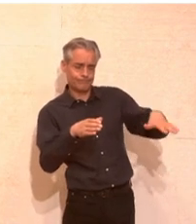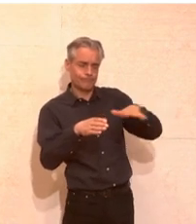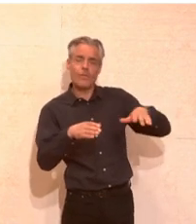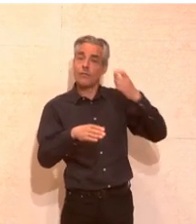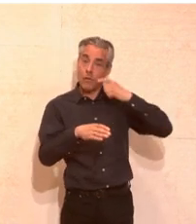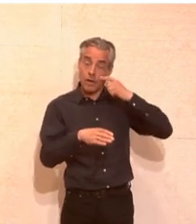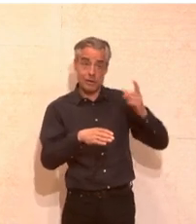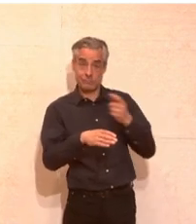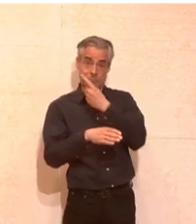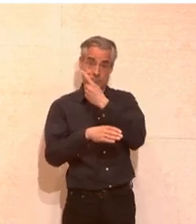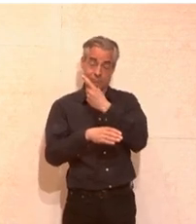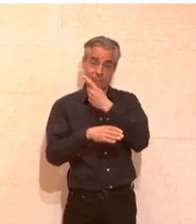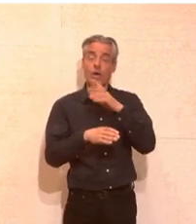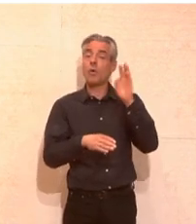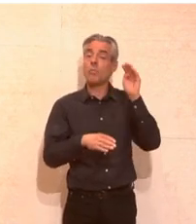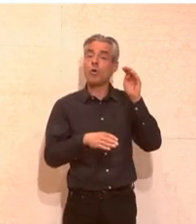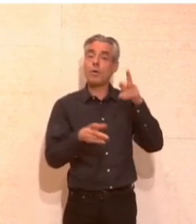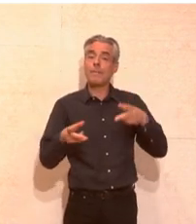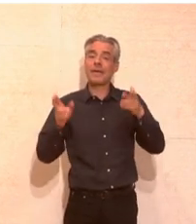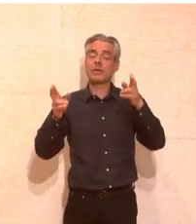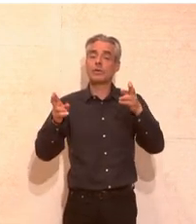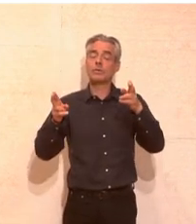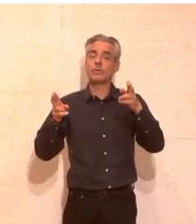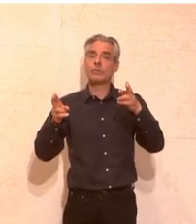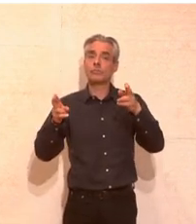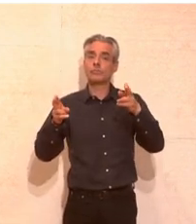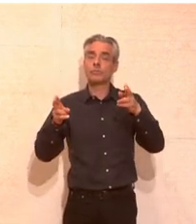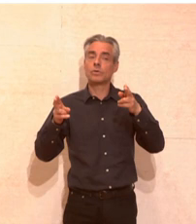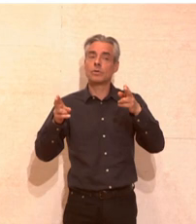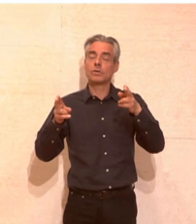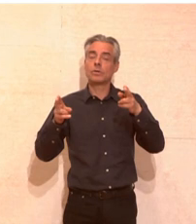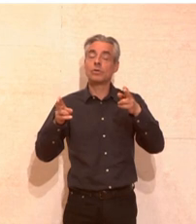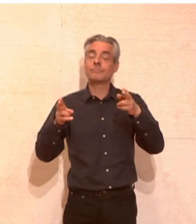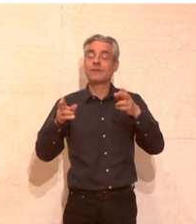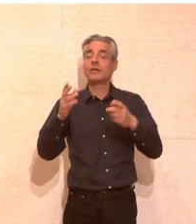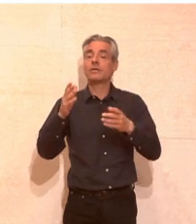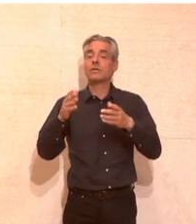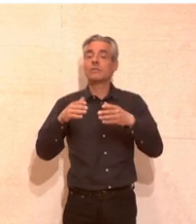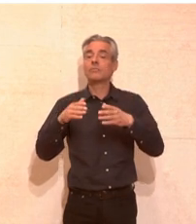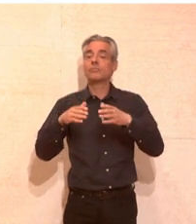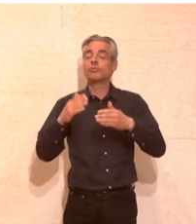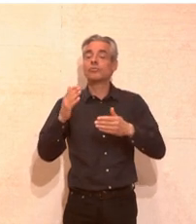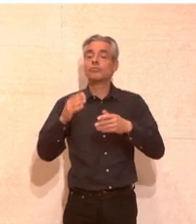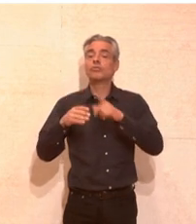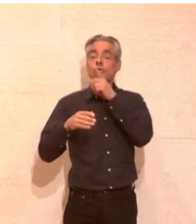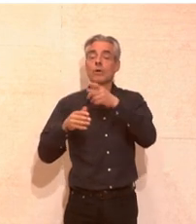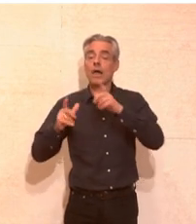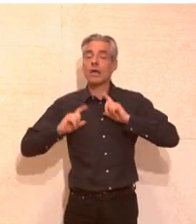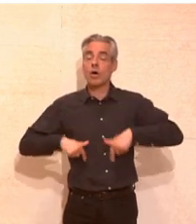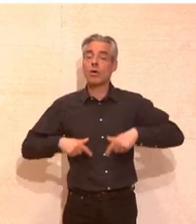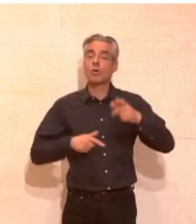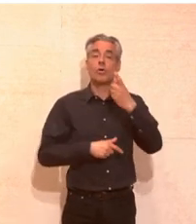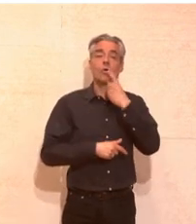que en bleu, c'est la période des jours d'école, enfin les veilles de jours d'école. En rouge,